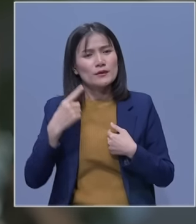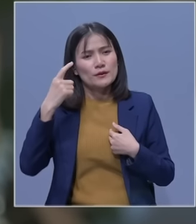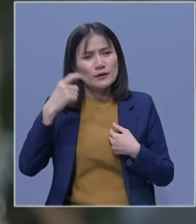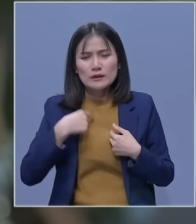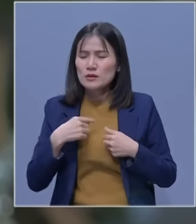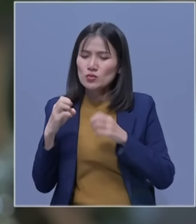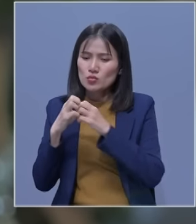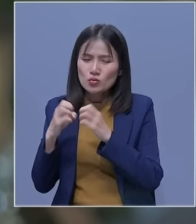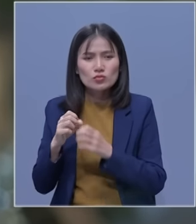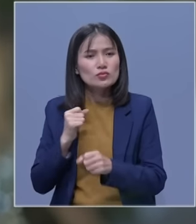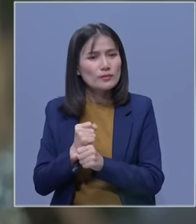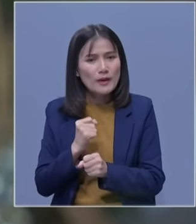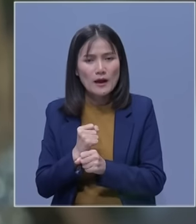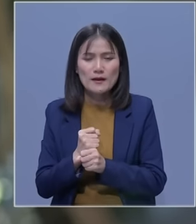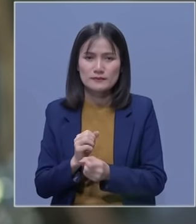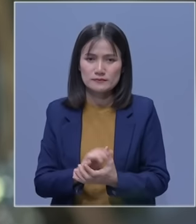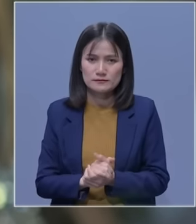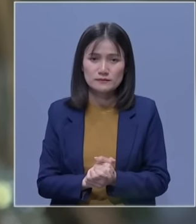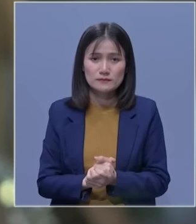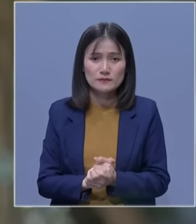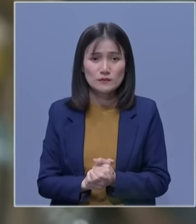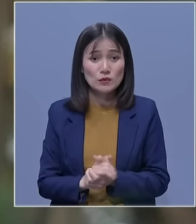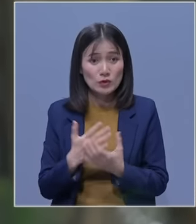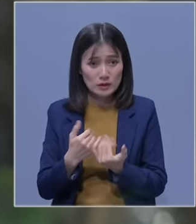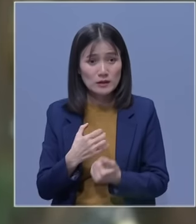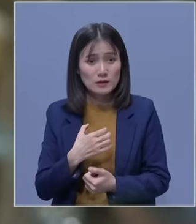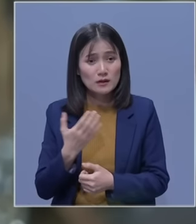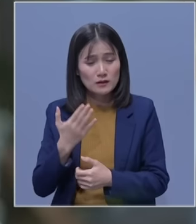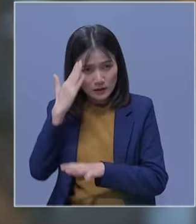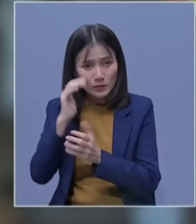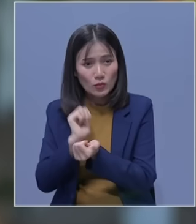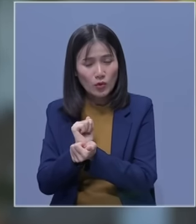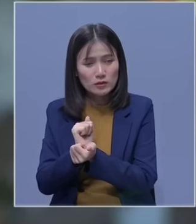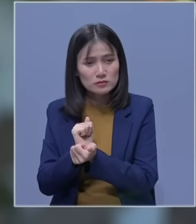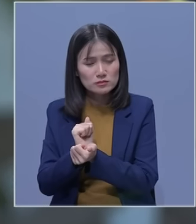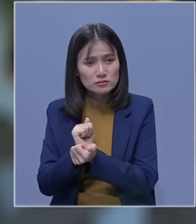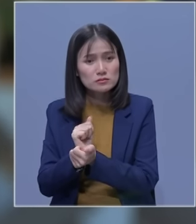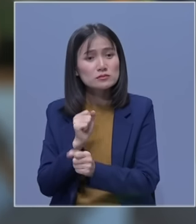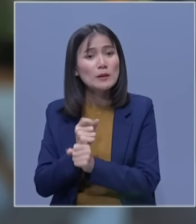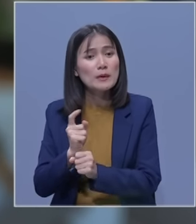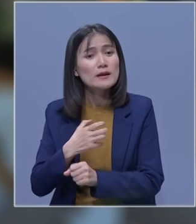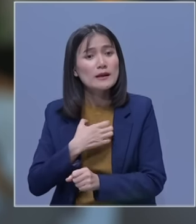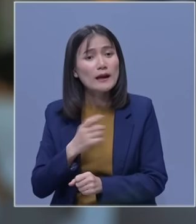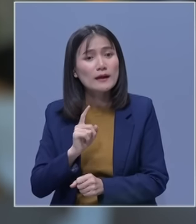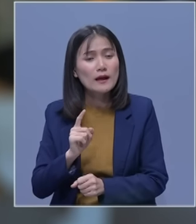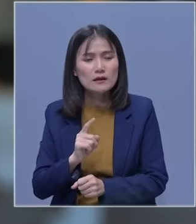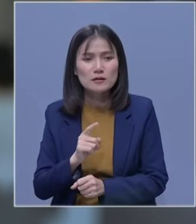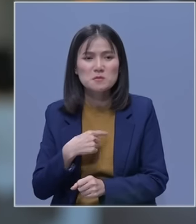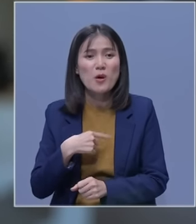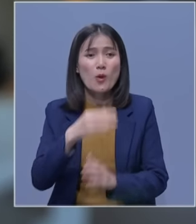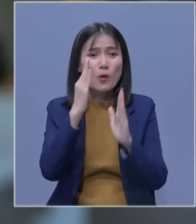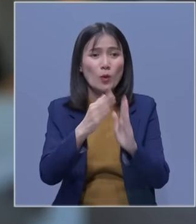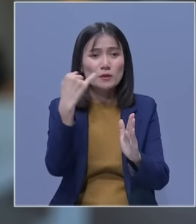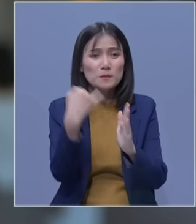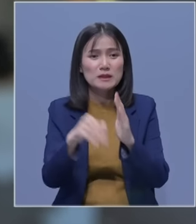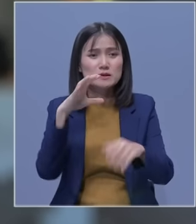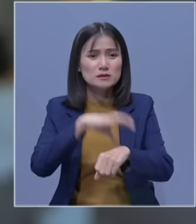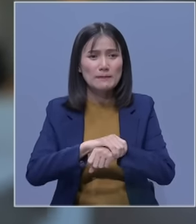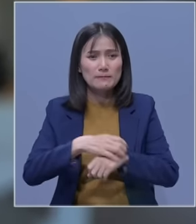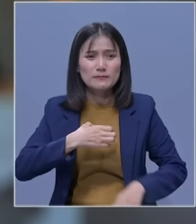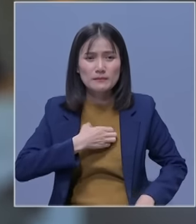แต่ยุ่ง ตอนนี้อยากให้ตำรวจเขาดำเนินการยังไงบ้าง โอ้ยก็อยากให้จับคนร้ายเลยอยากคนร้าย